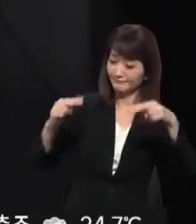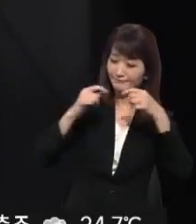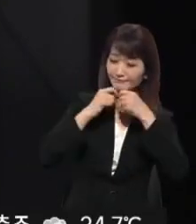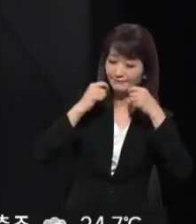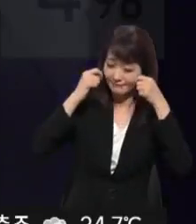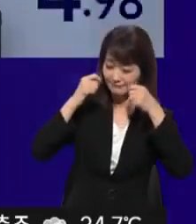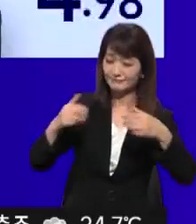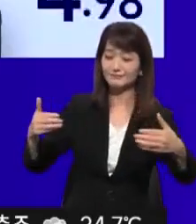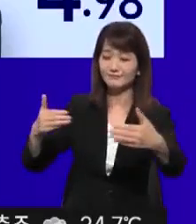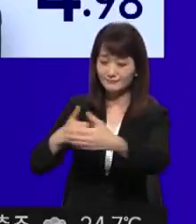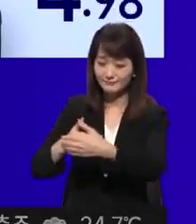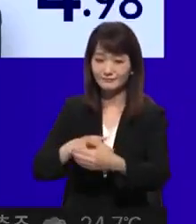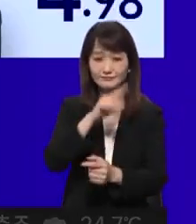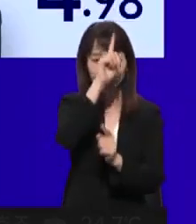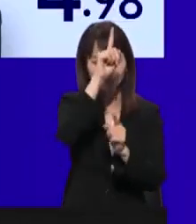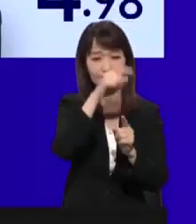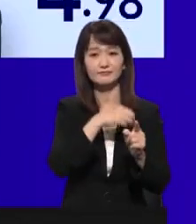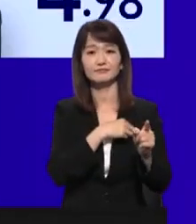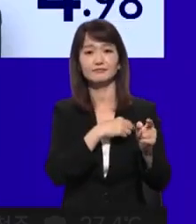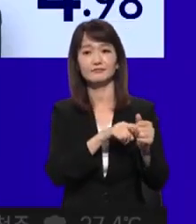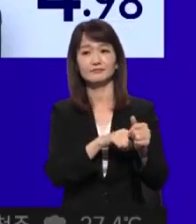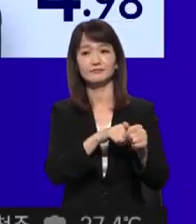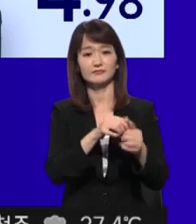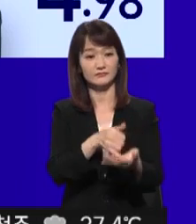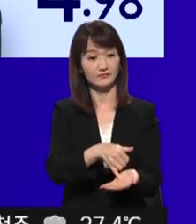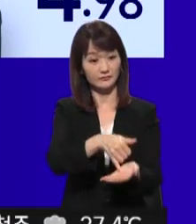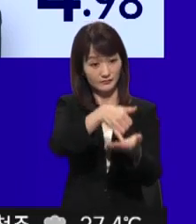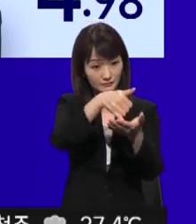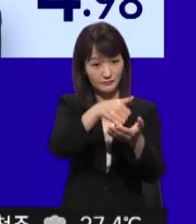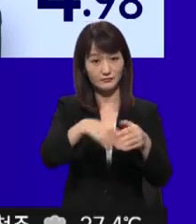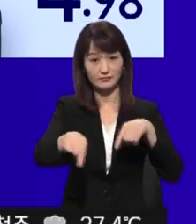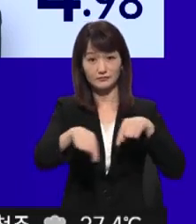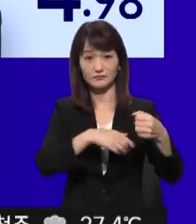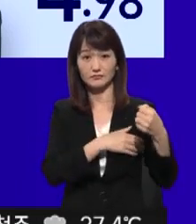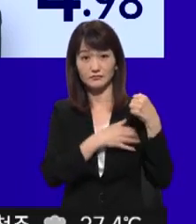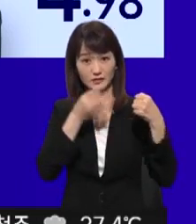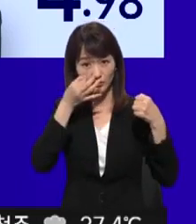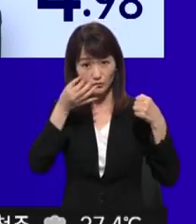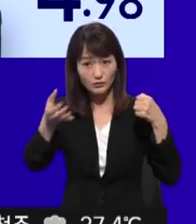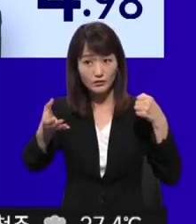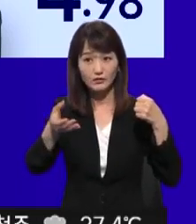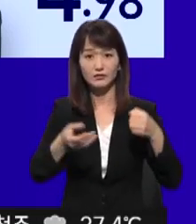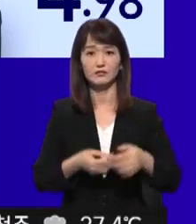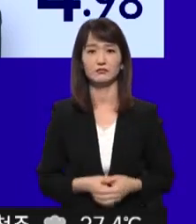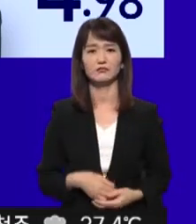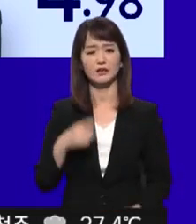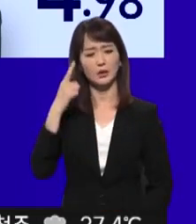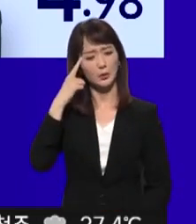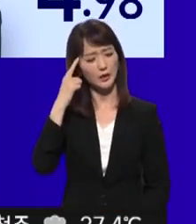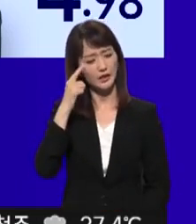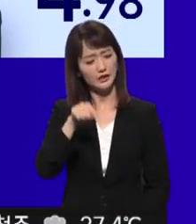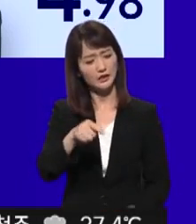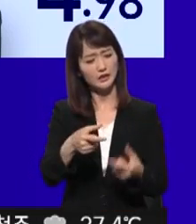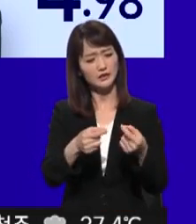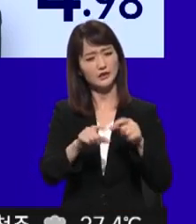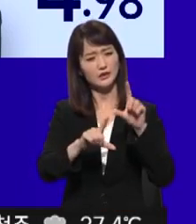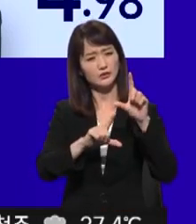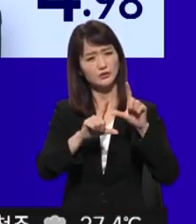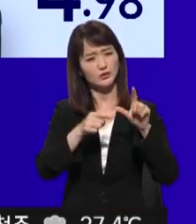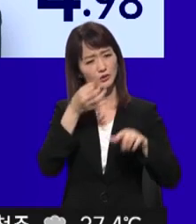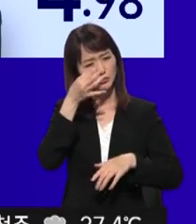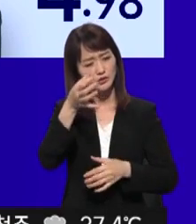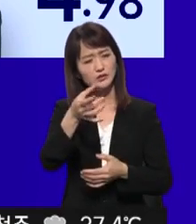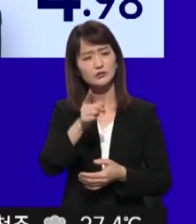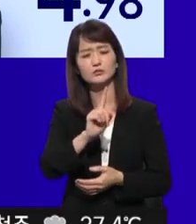보이면 그게 이재명 원의 뭐 인품이 됐든 이제 체력이 됐던 그런걸 보이는 건데 왜 저런 태도를 보인 지 이해가 전혀 안 되겠어